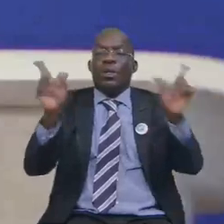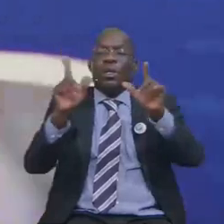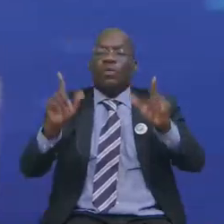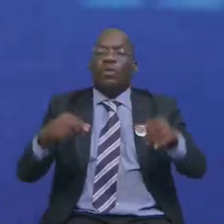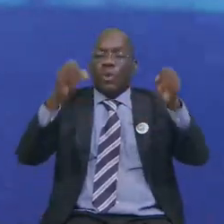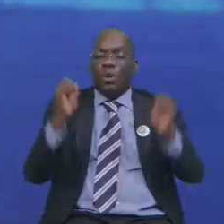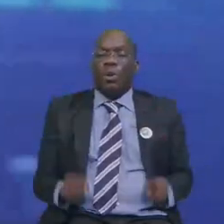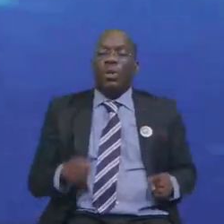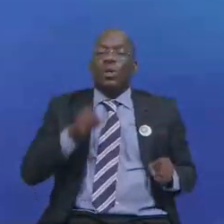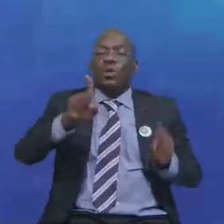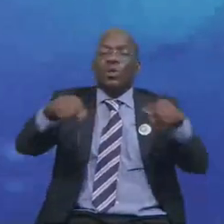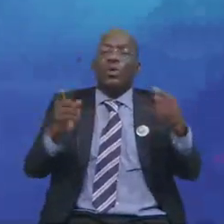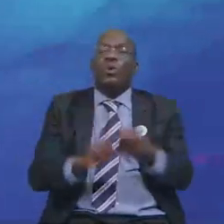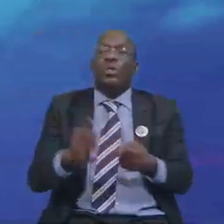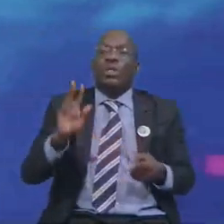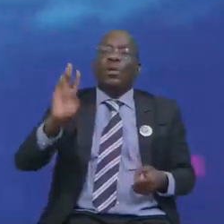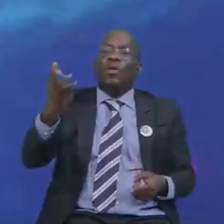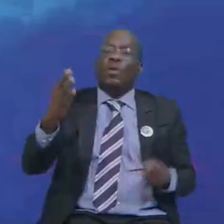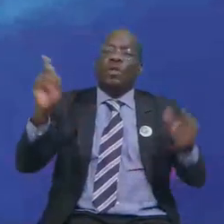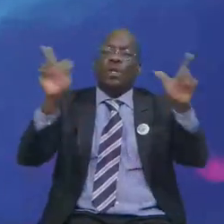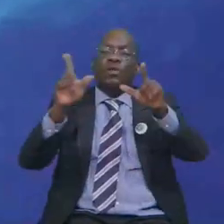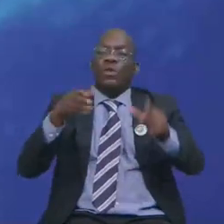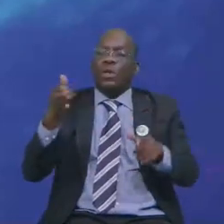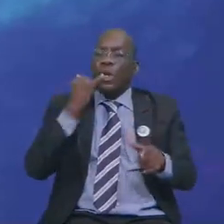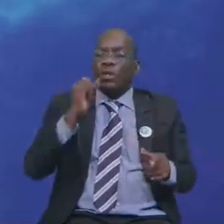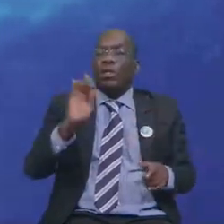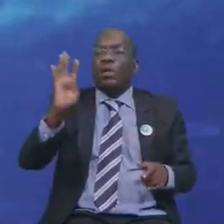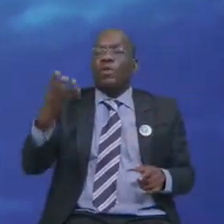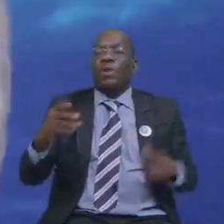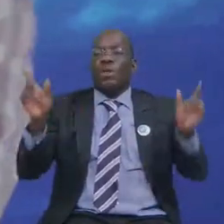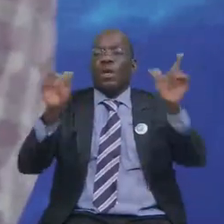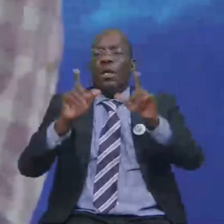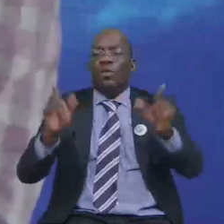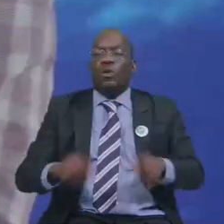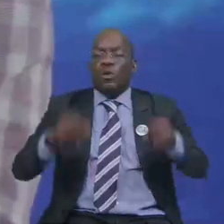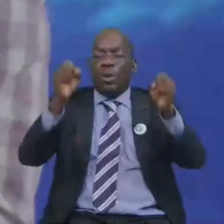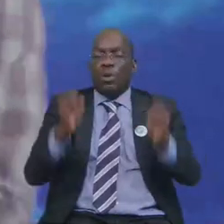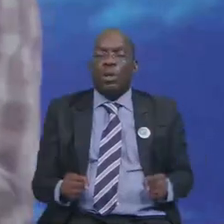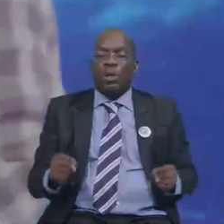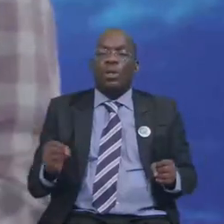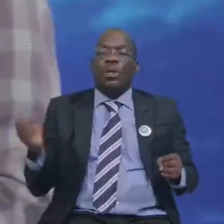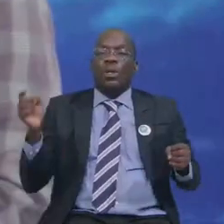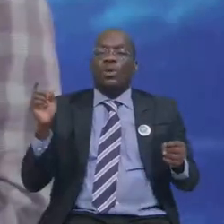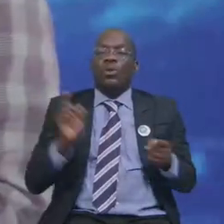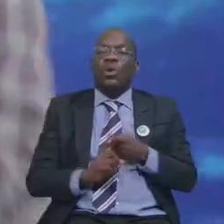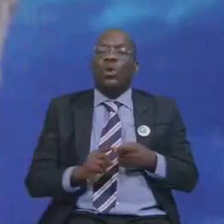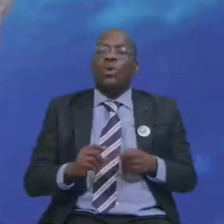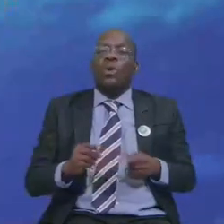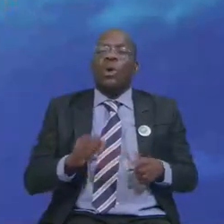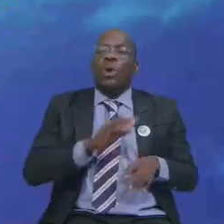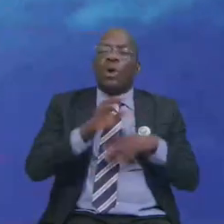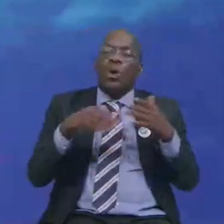avances au niveau 4e niveau il y a une dynamique de 4e niveau dans ta